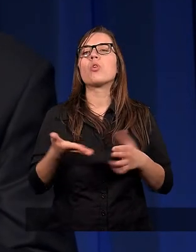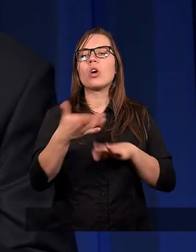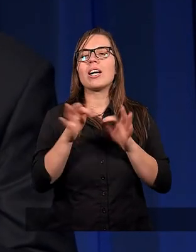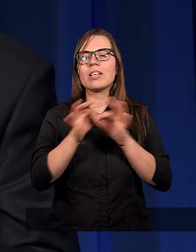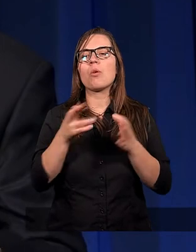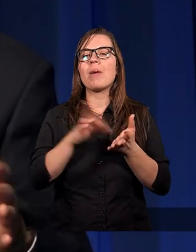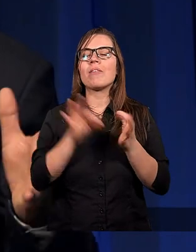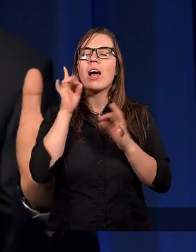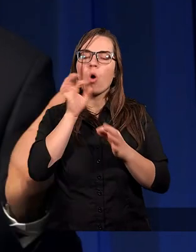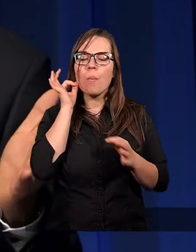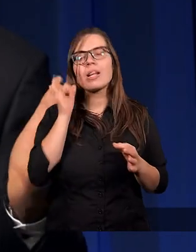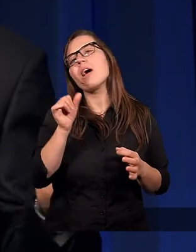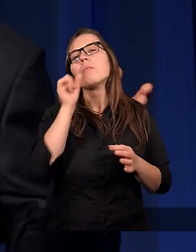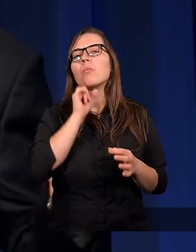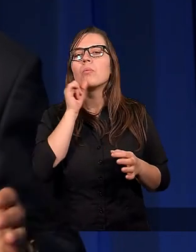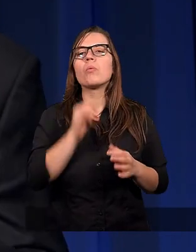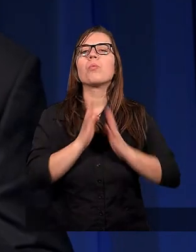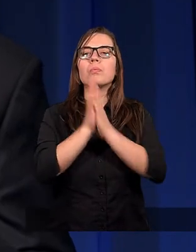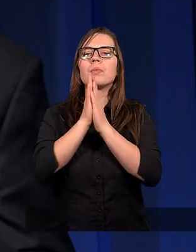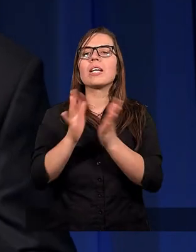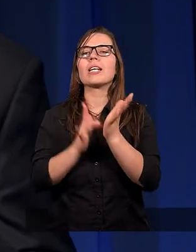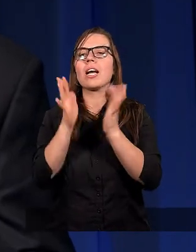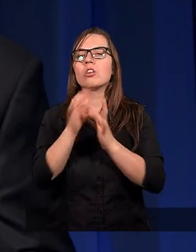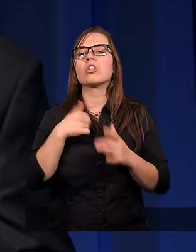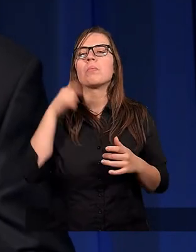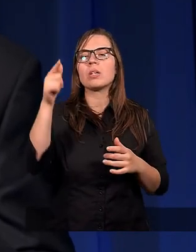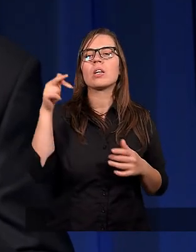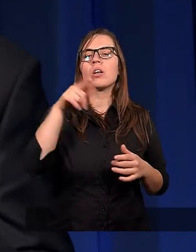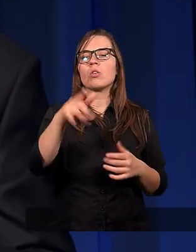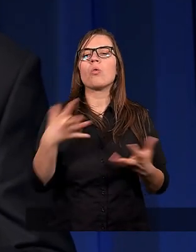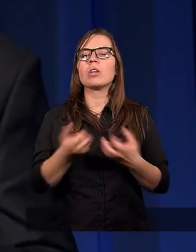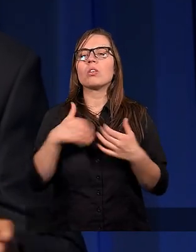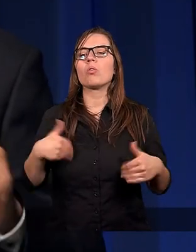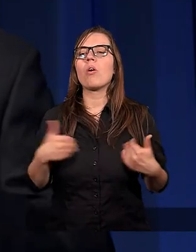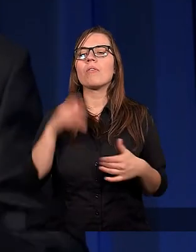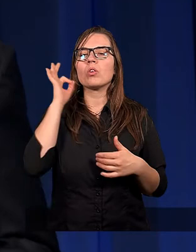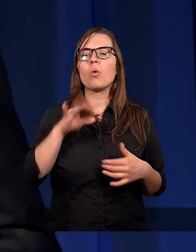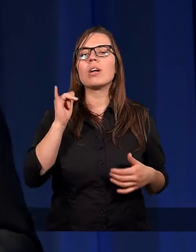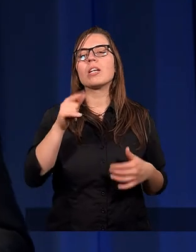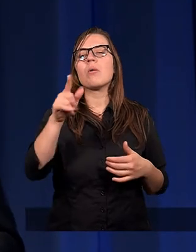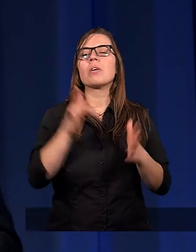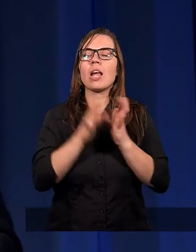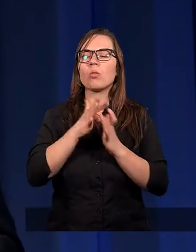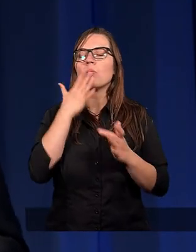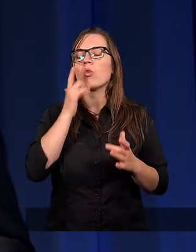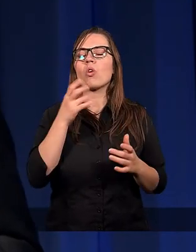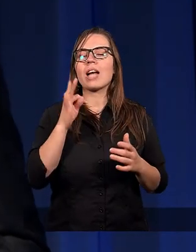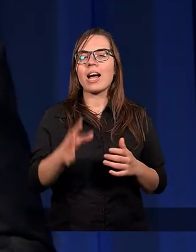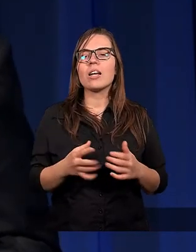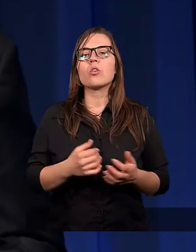pewna kobieta próbuje, prosi Pana Jezusa, żeby ten uzdrowił jej córkę. I wtedy między innymi Pan Jezus mówi coś